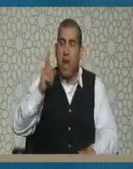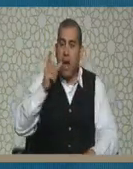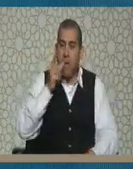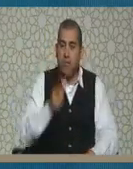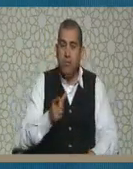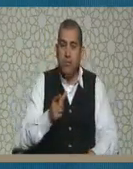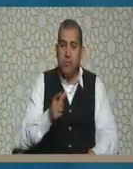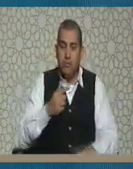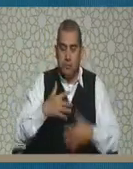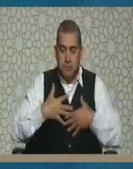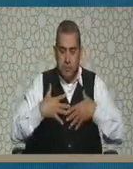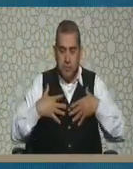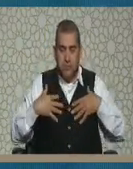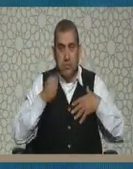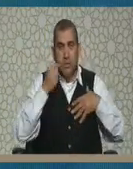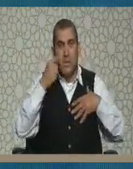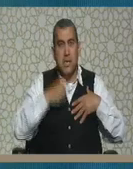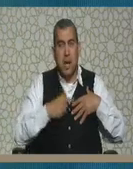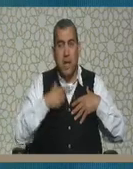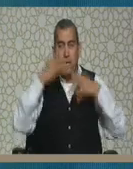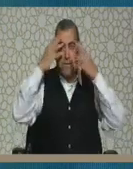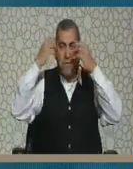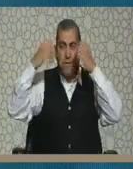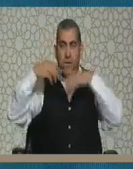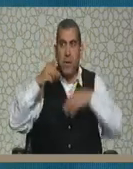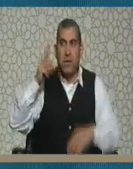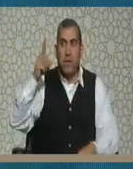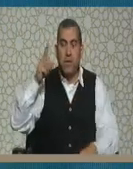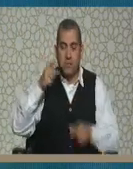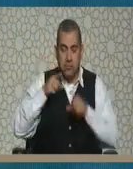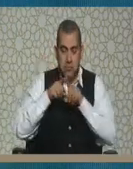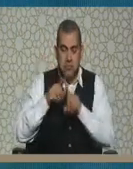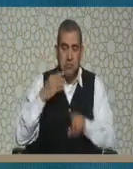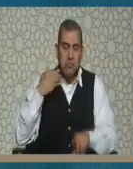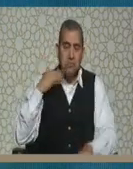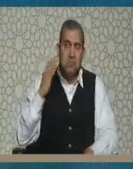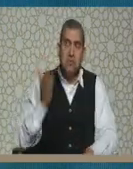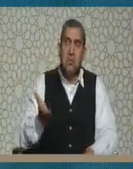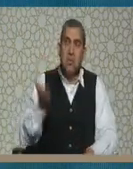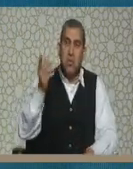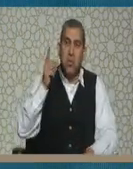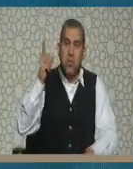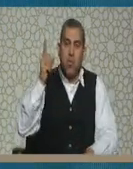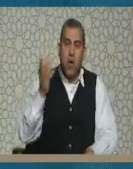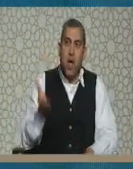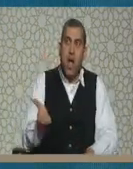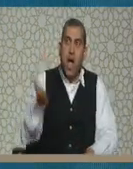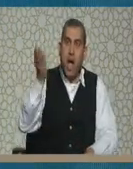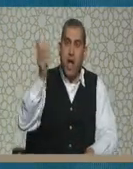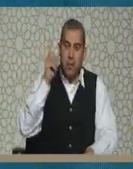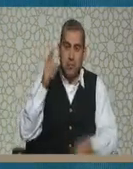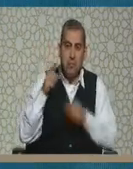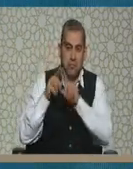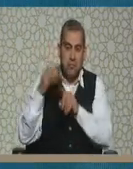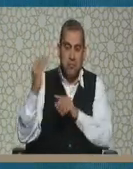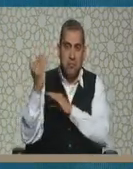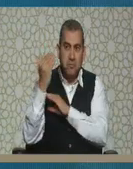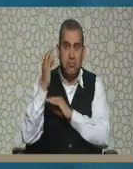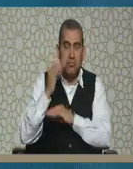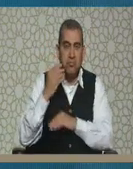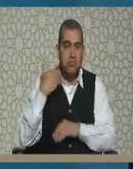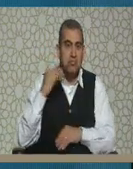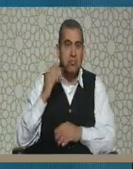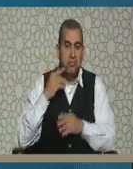يشعر الانسان بان فضل الله يليق بكمال الله يليق بجمال الله